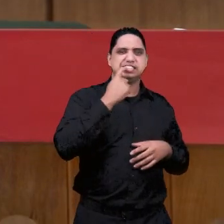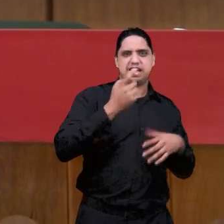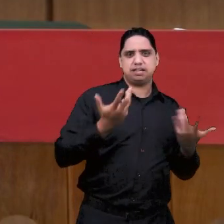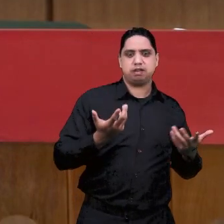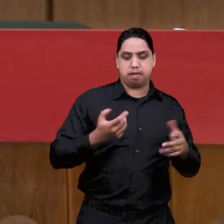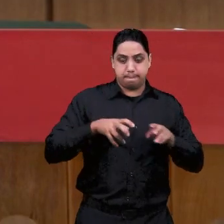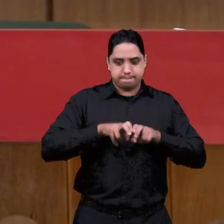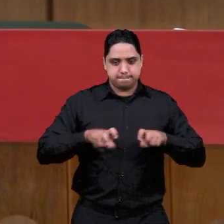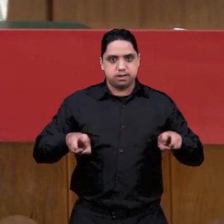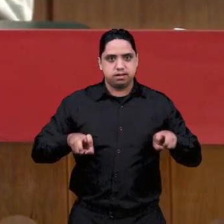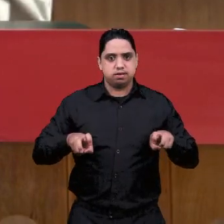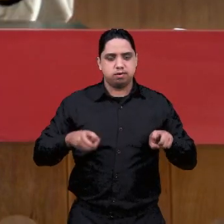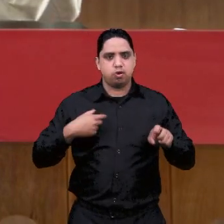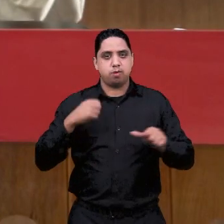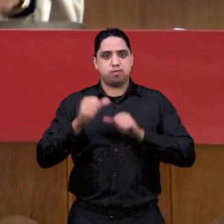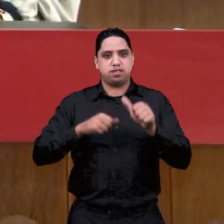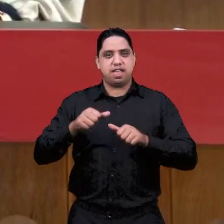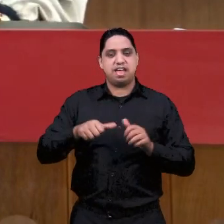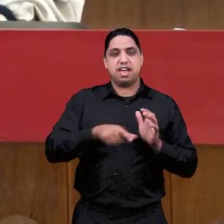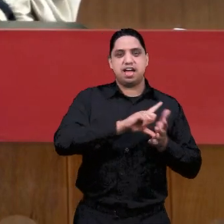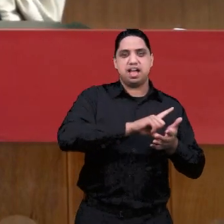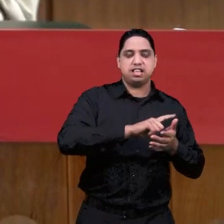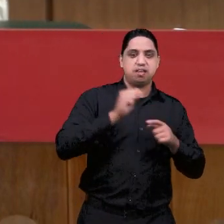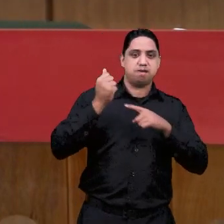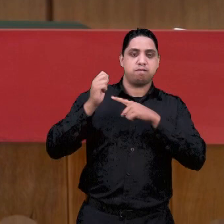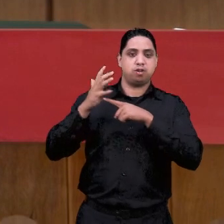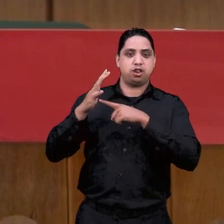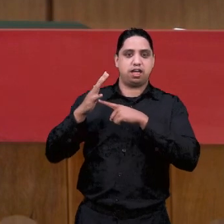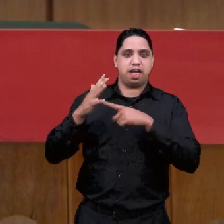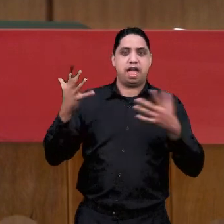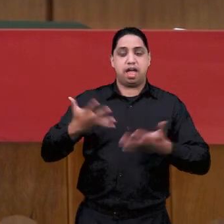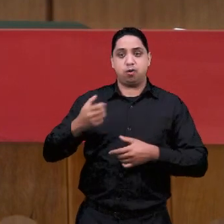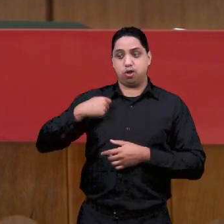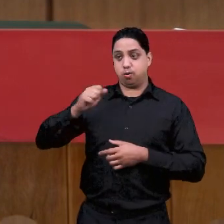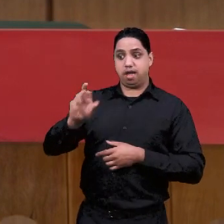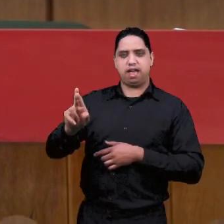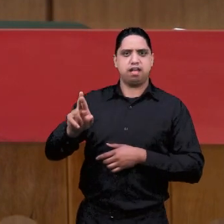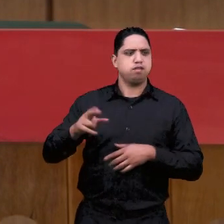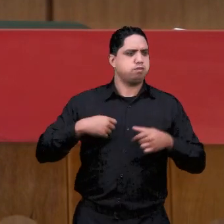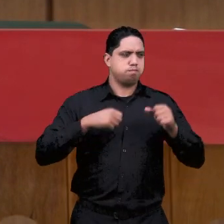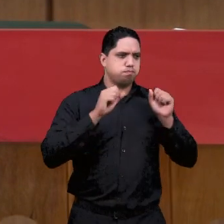quelque chose pour être mou. Enfin, il change ces choses-là. Mais voyez bien,